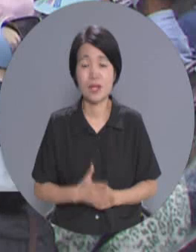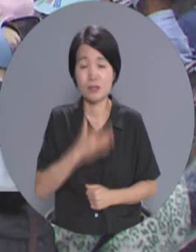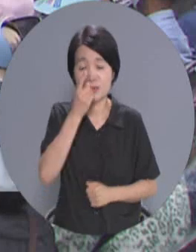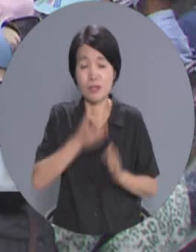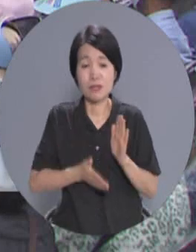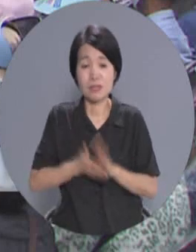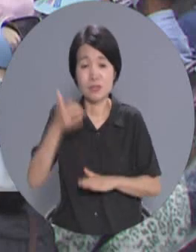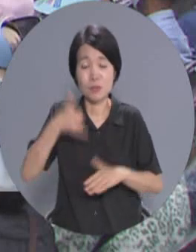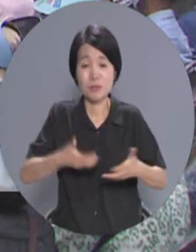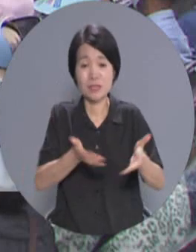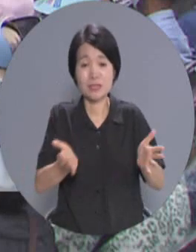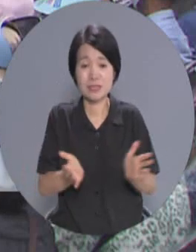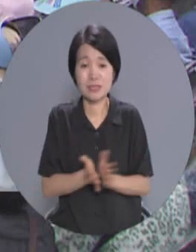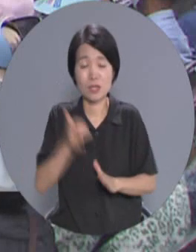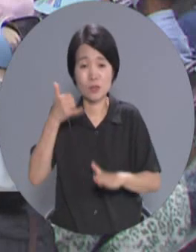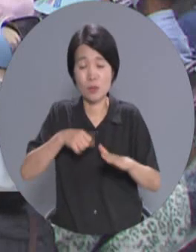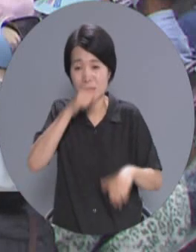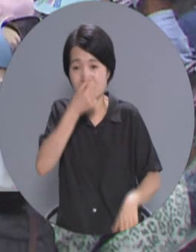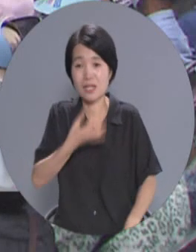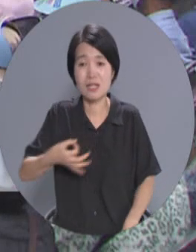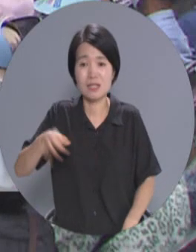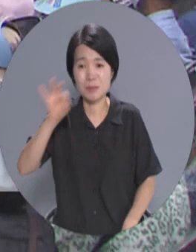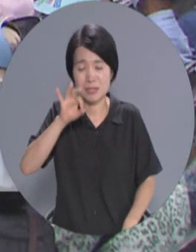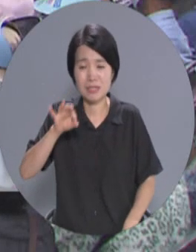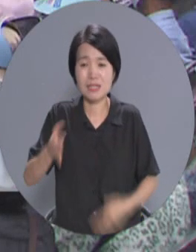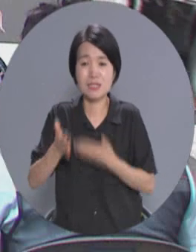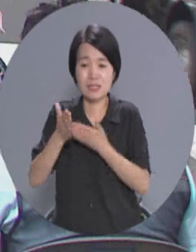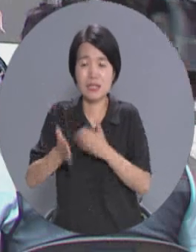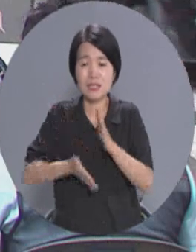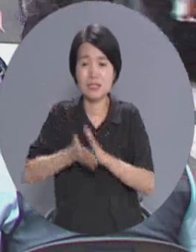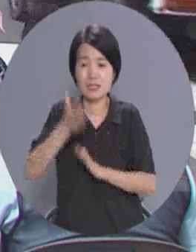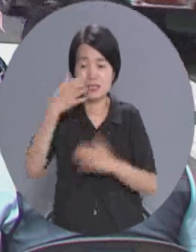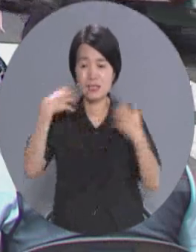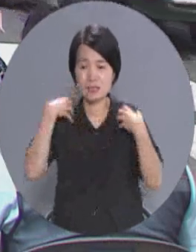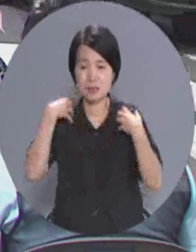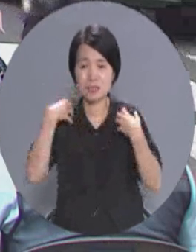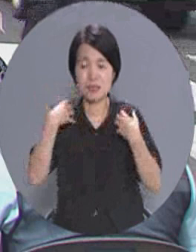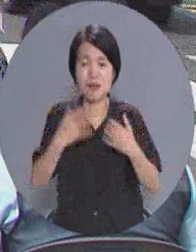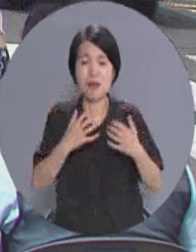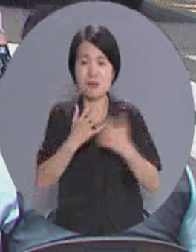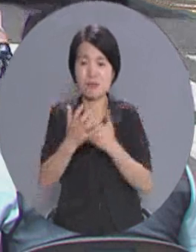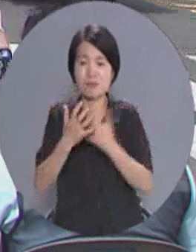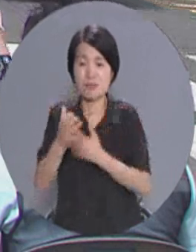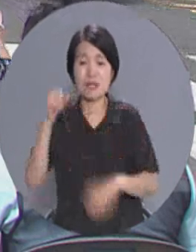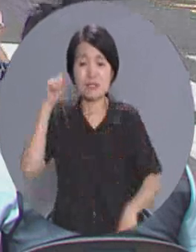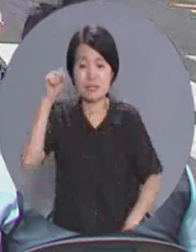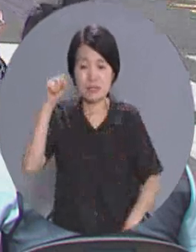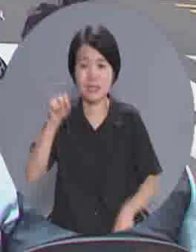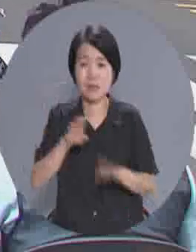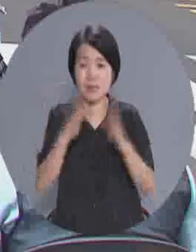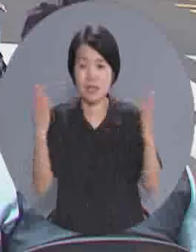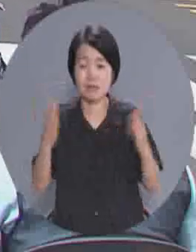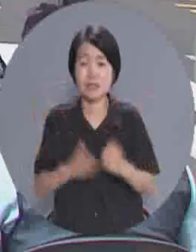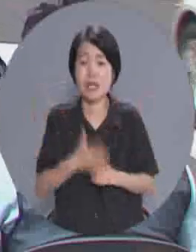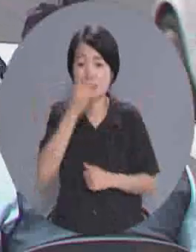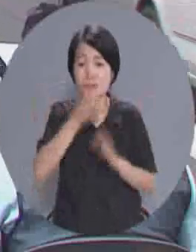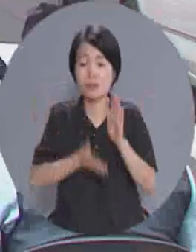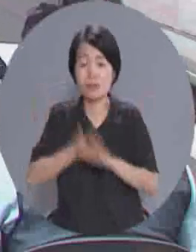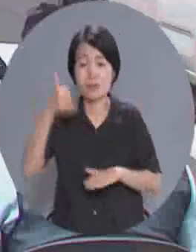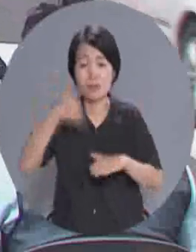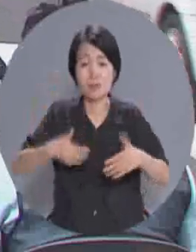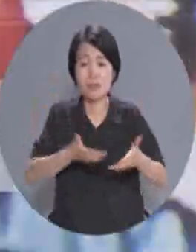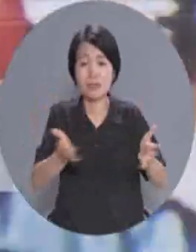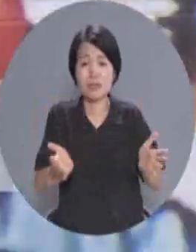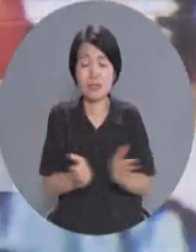순천시 농민회가 농업 예산 확대를 주장하며 시청 앞에서 농민대회를 열었습니다. 순천시